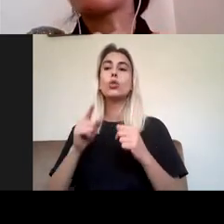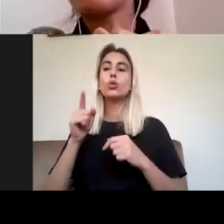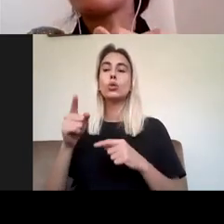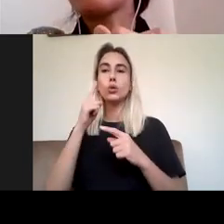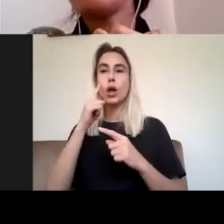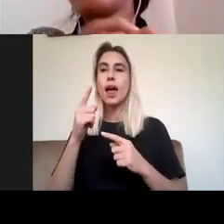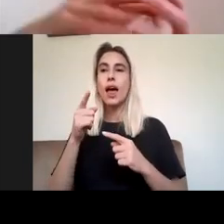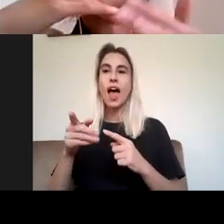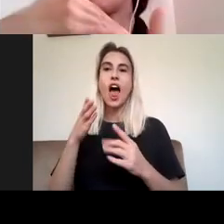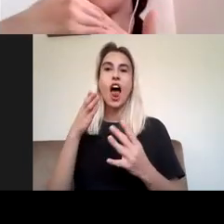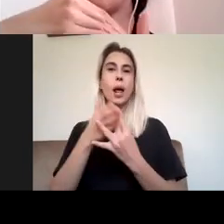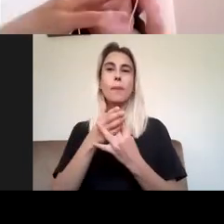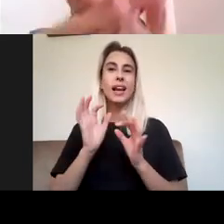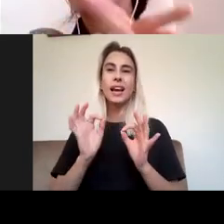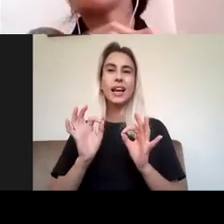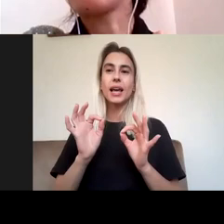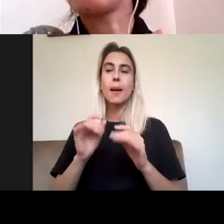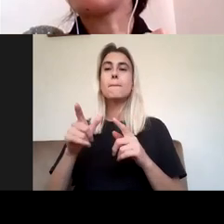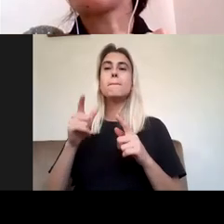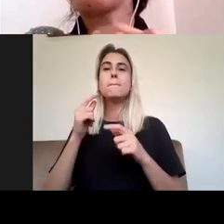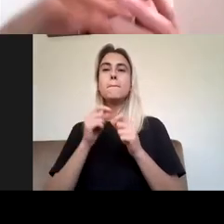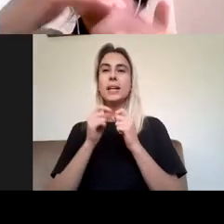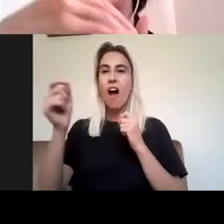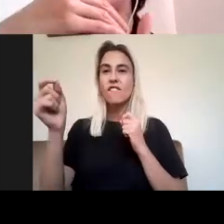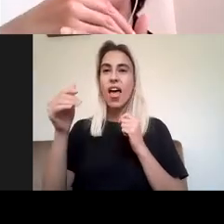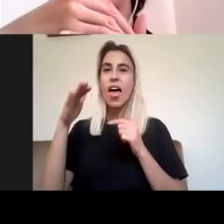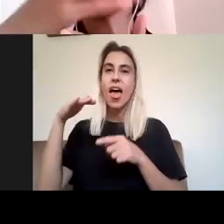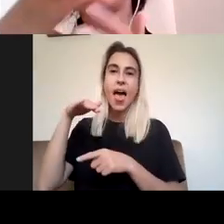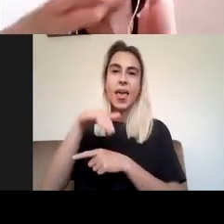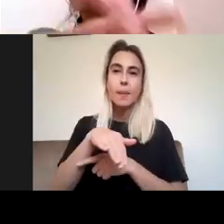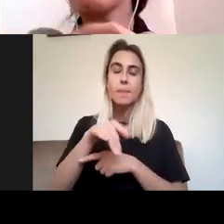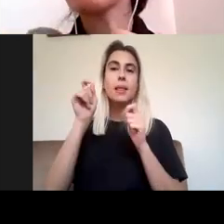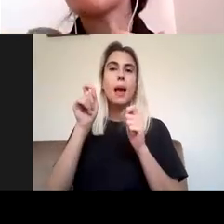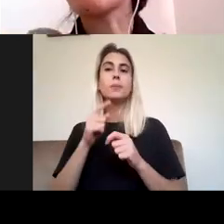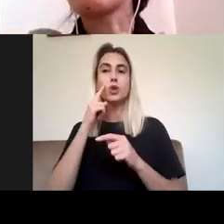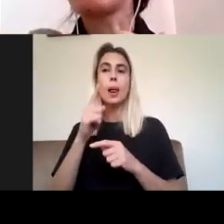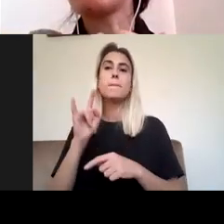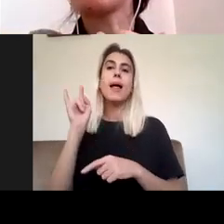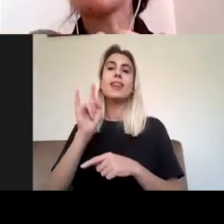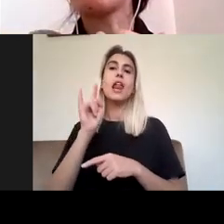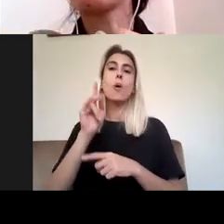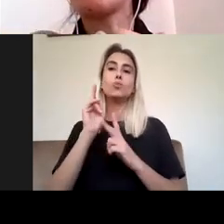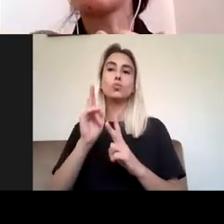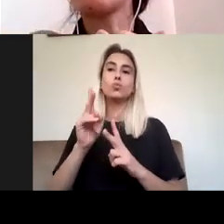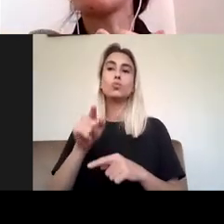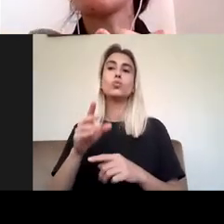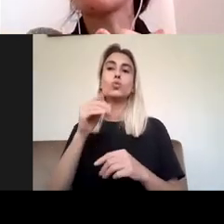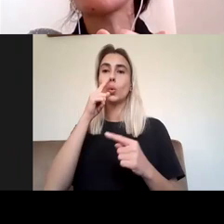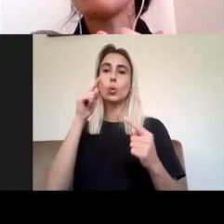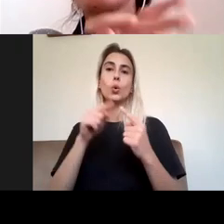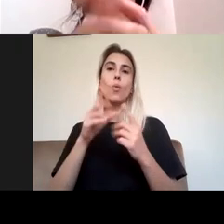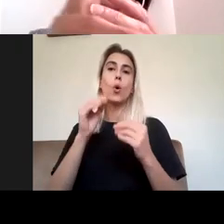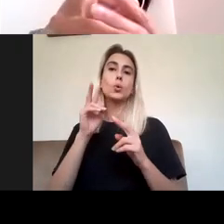durumuna baktığınızda yine mesafe ve eğimle yapılmış olan dinamikte yine metrobüs istasyonlarının buna çok uyumlu olduğunu